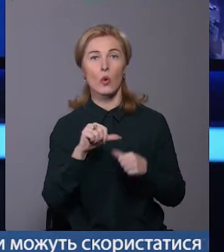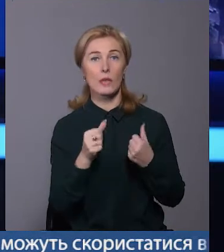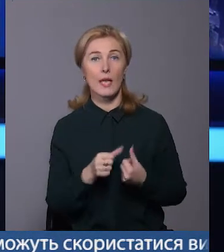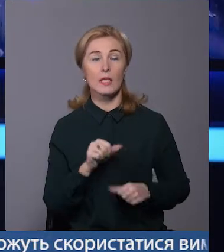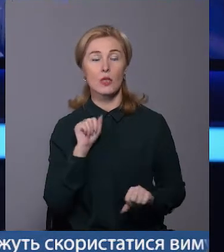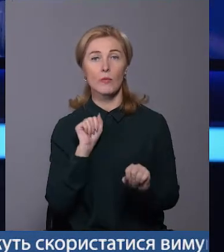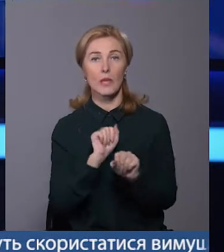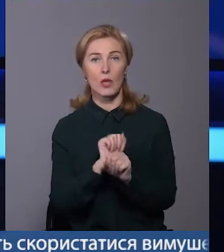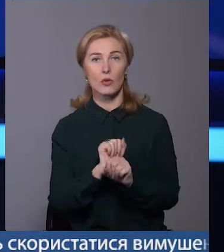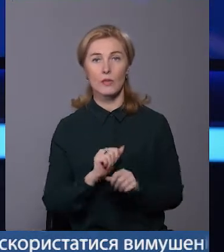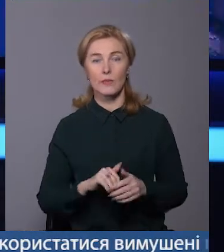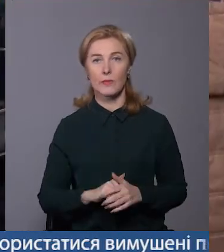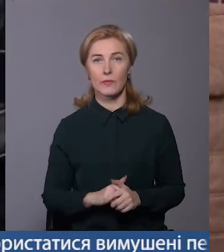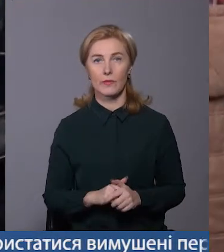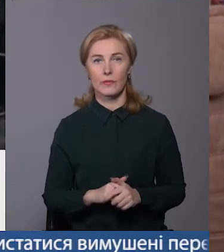зупинилось.